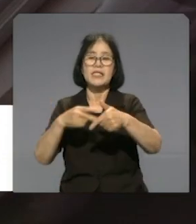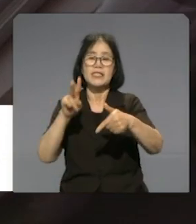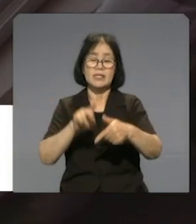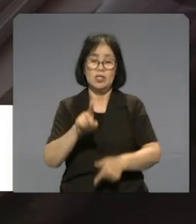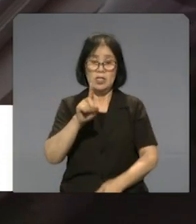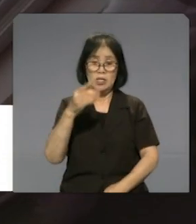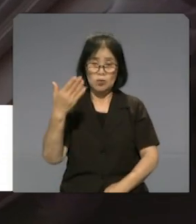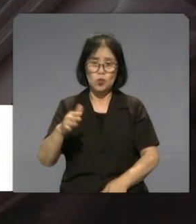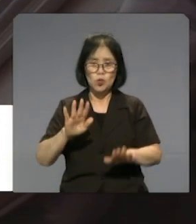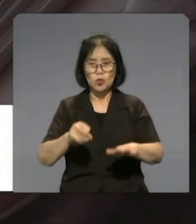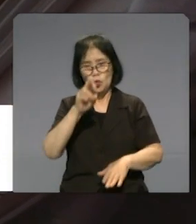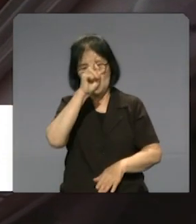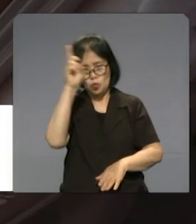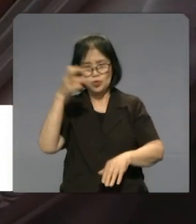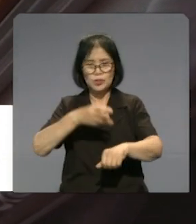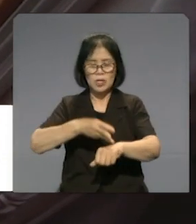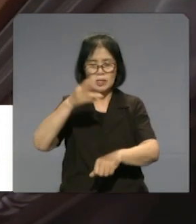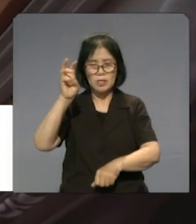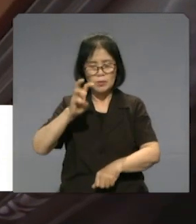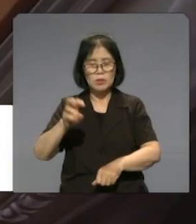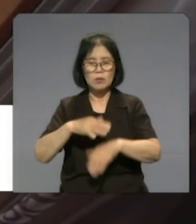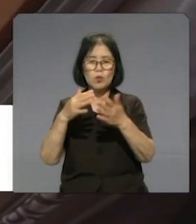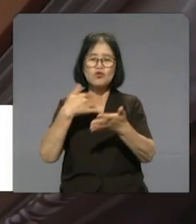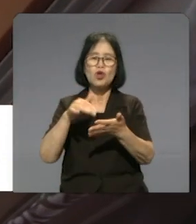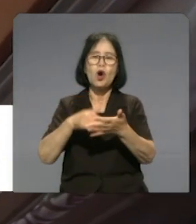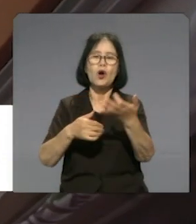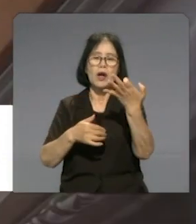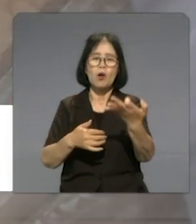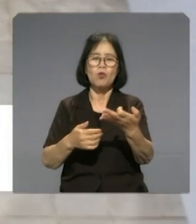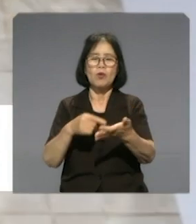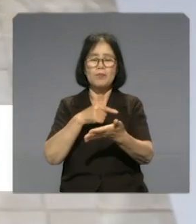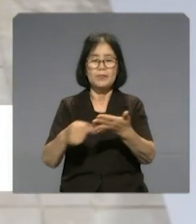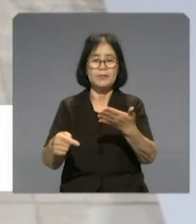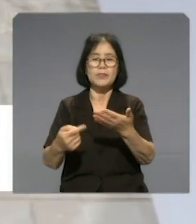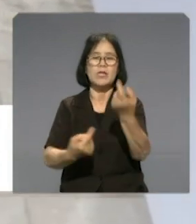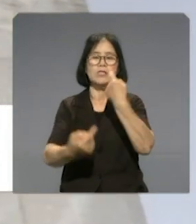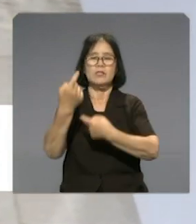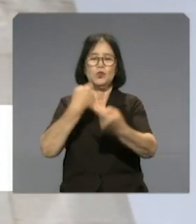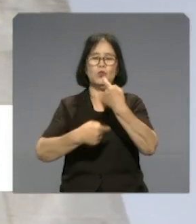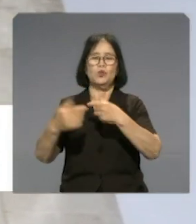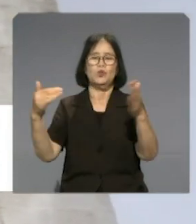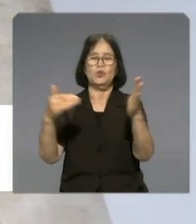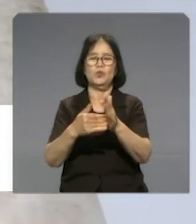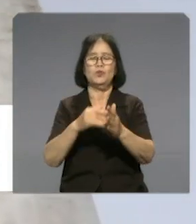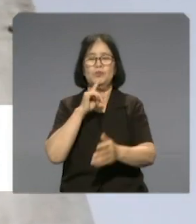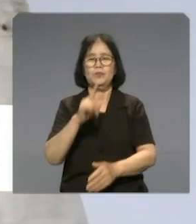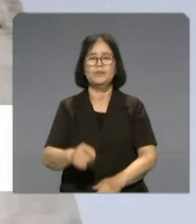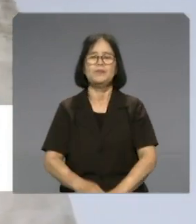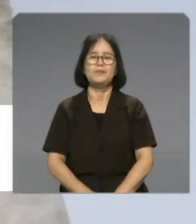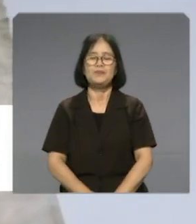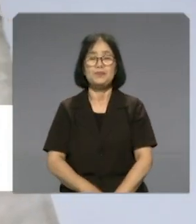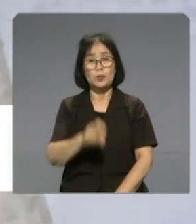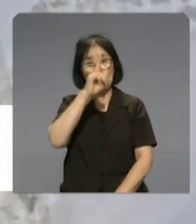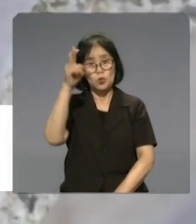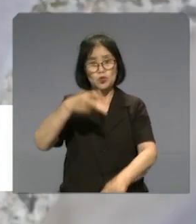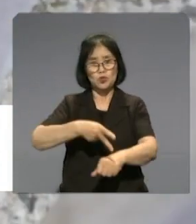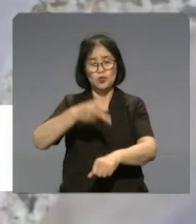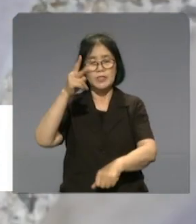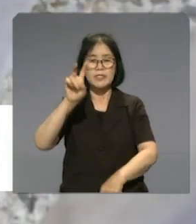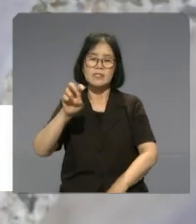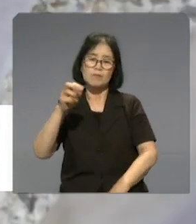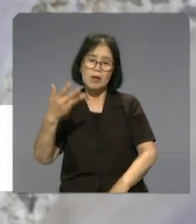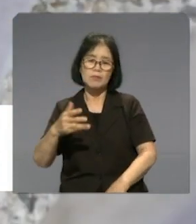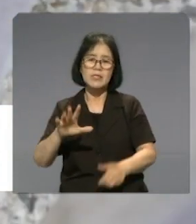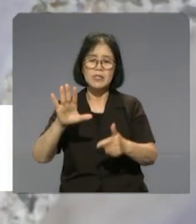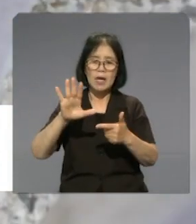인천소방본부는 오늘 오후 3시 30분 기준 모두 19건의 비 피해 신고가 접수됐다고 밝혔습니다 오후 2시 28분쯤